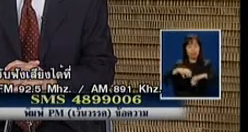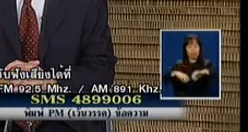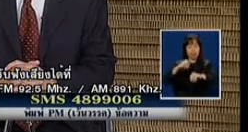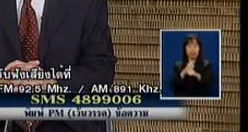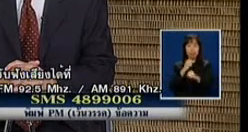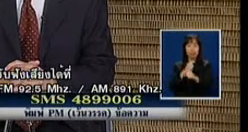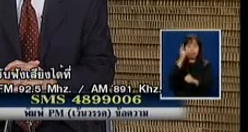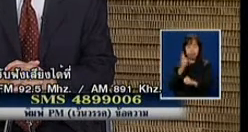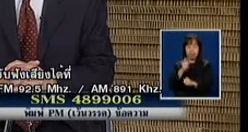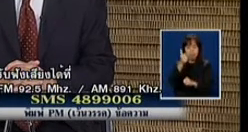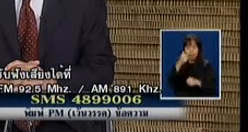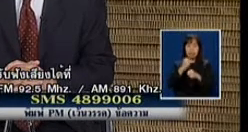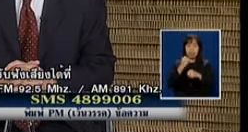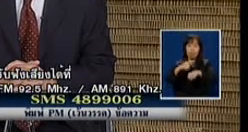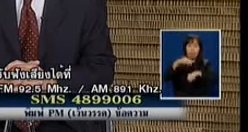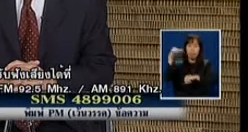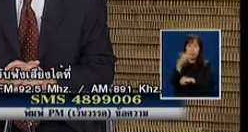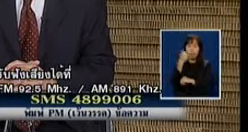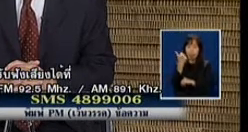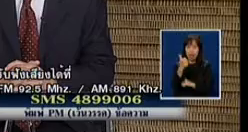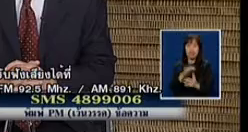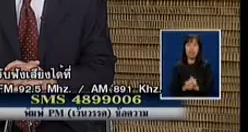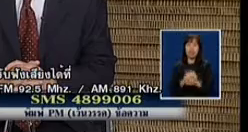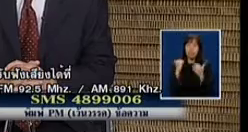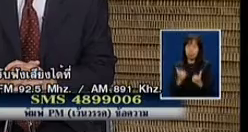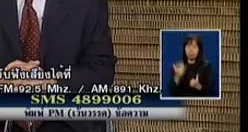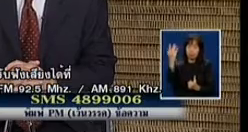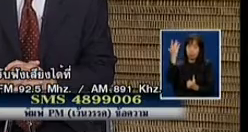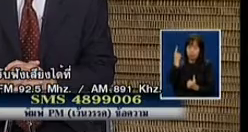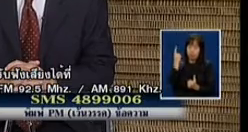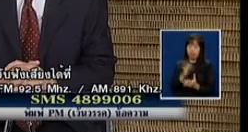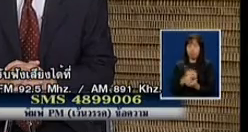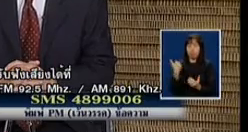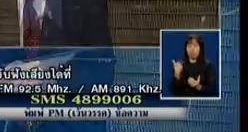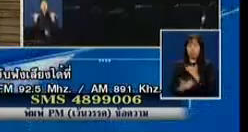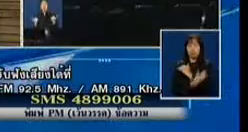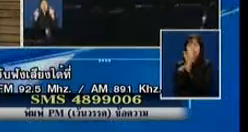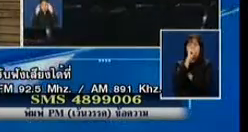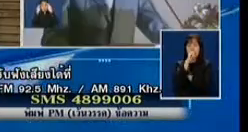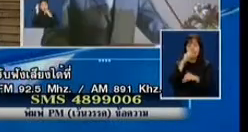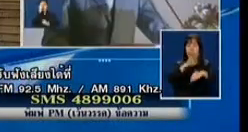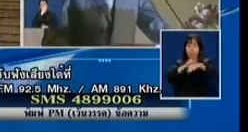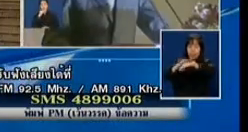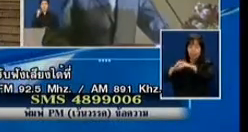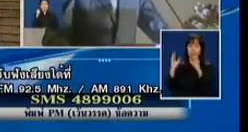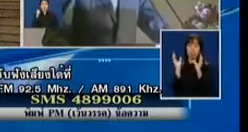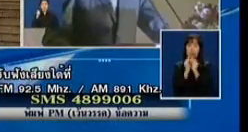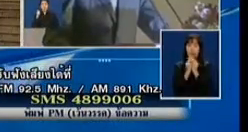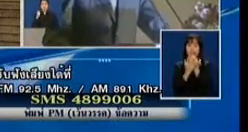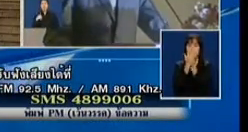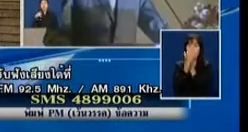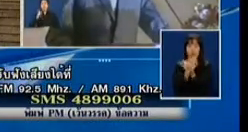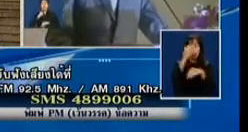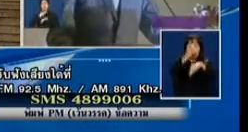ค่อนข้างรวดเร็วมากยิ่งขึ้นเมื่อวานนี้เองผมก็ได้มีโอกาสนะครับเรียกประชุมเผชิญก.ตร